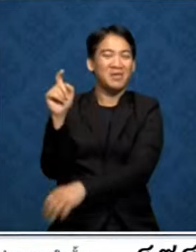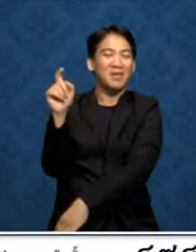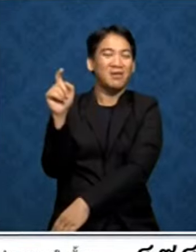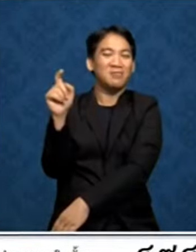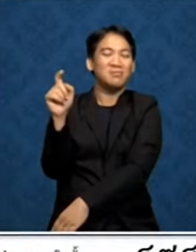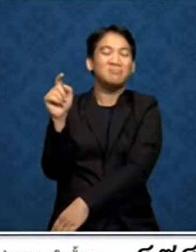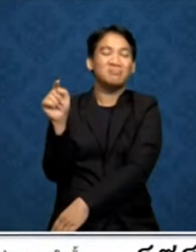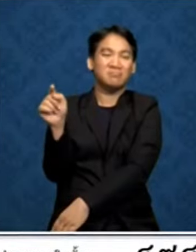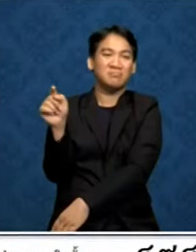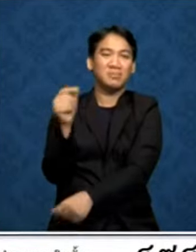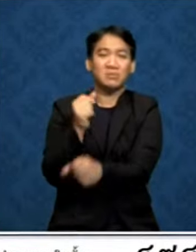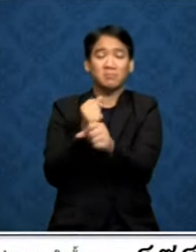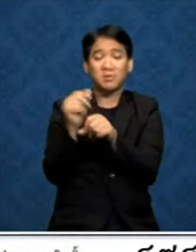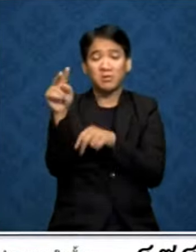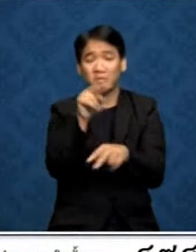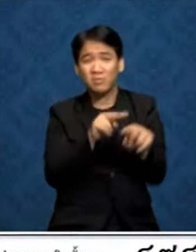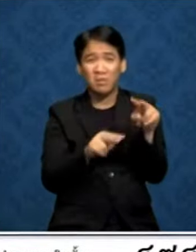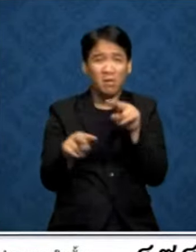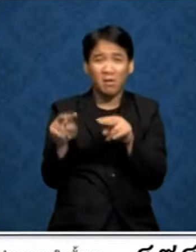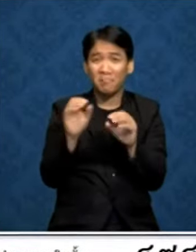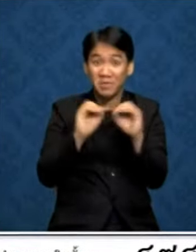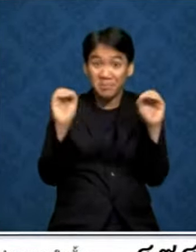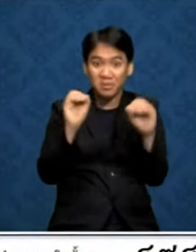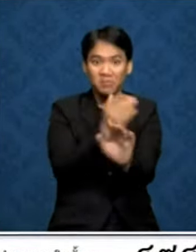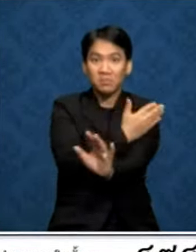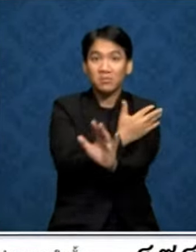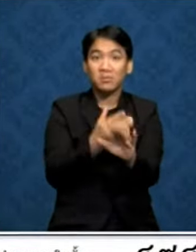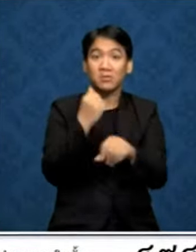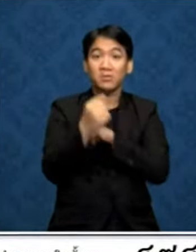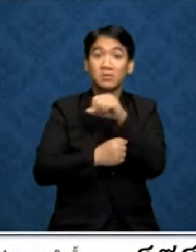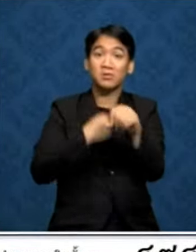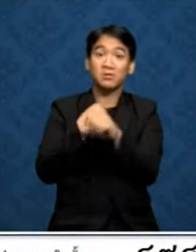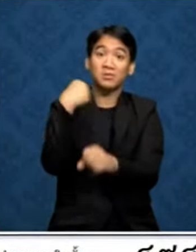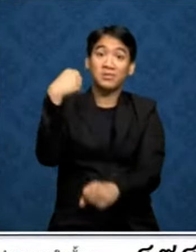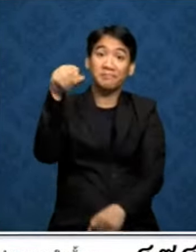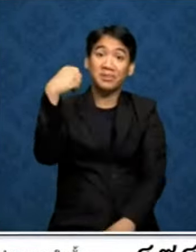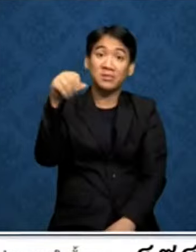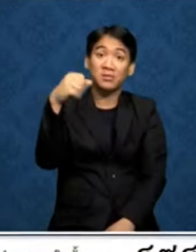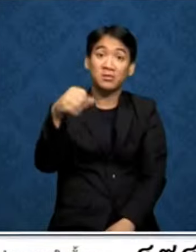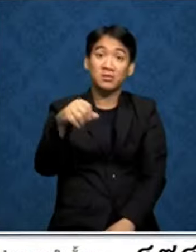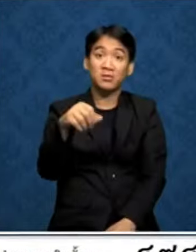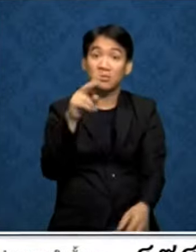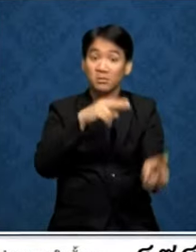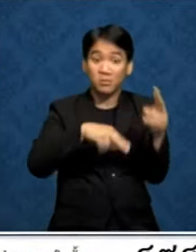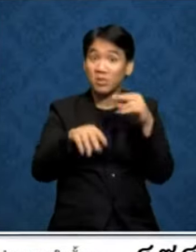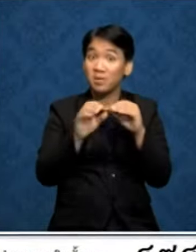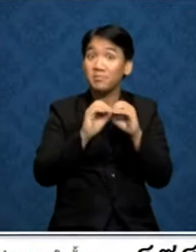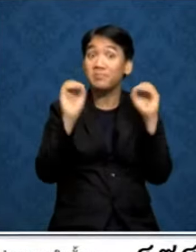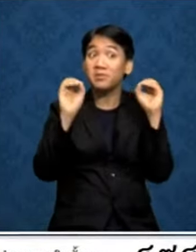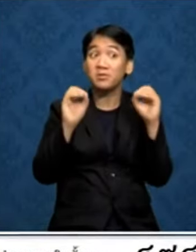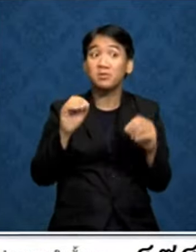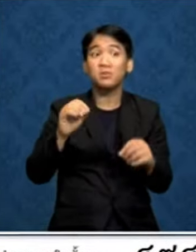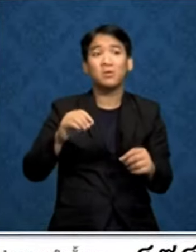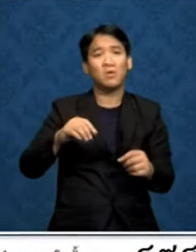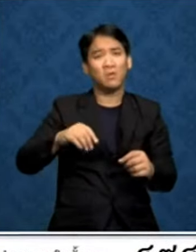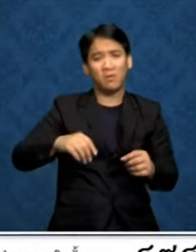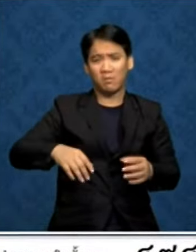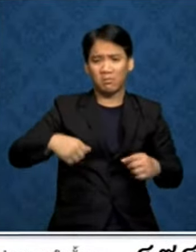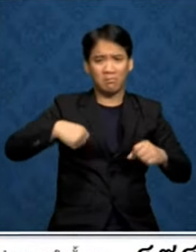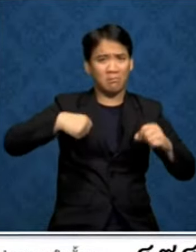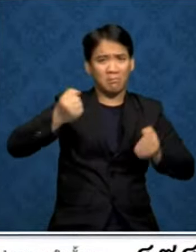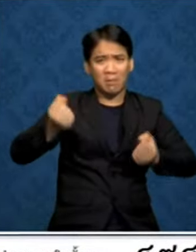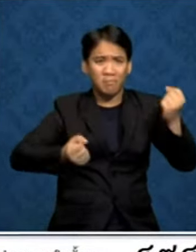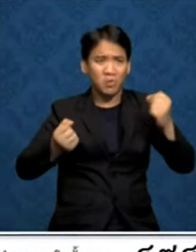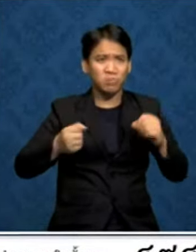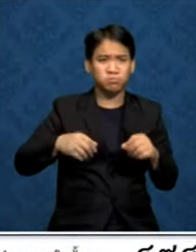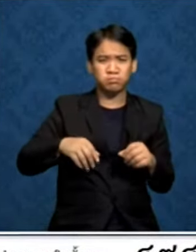ได้ดูแลเอาใจใส่มาหายสบปีพี่น้utilคาชนของที่ฉันสนจรร์มาอย่างยากหล baj Wikiจากท